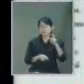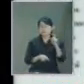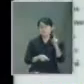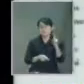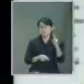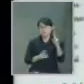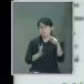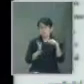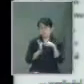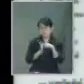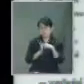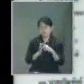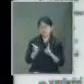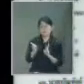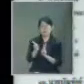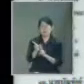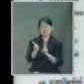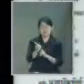ครับ